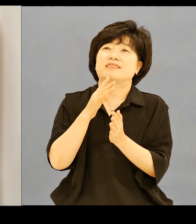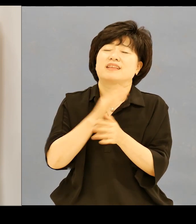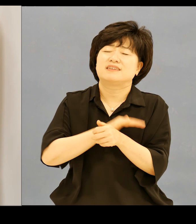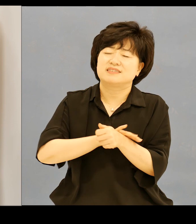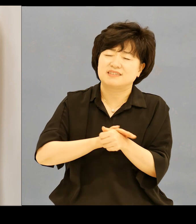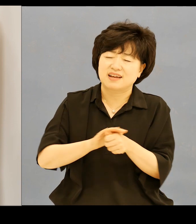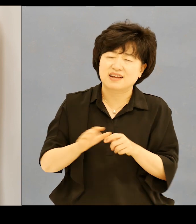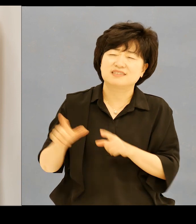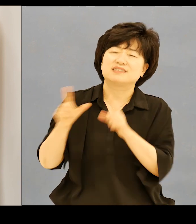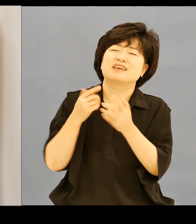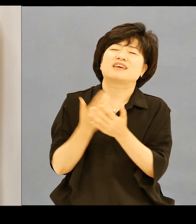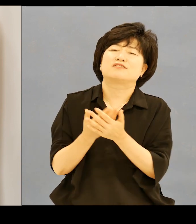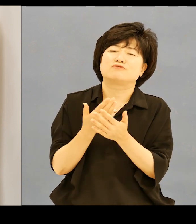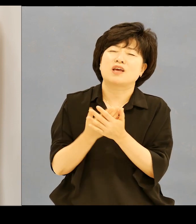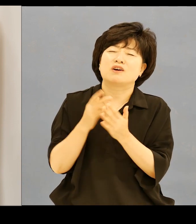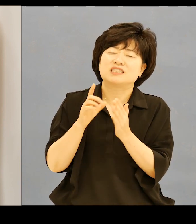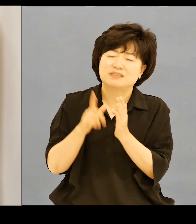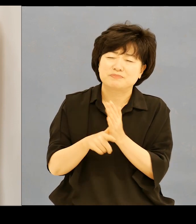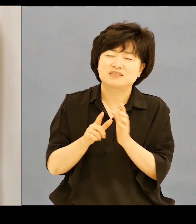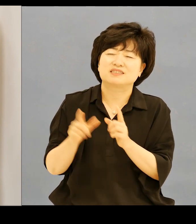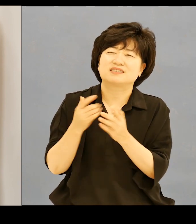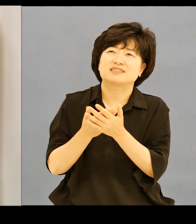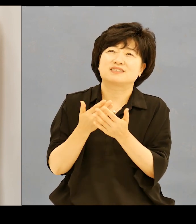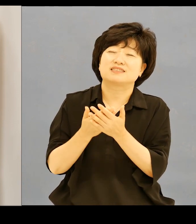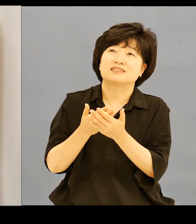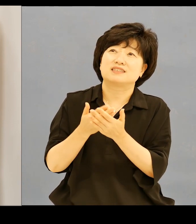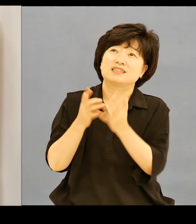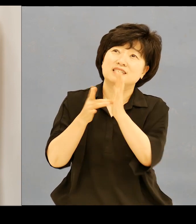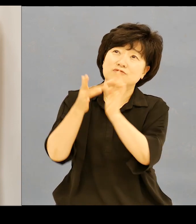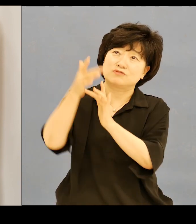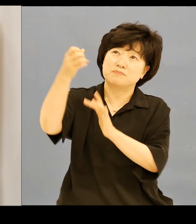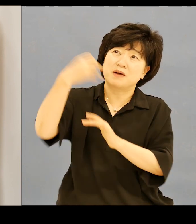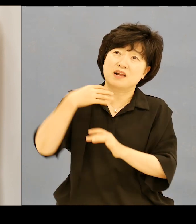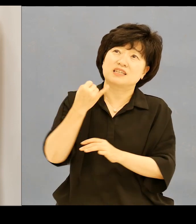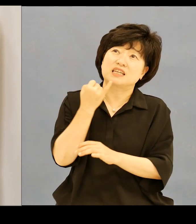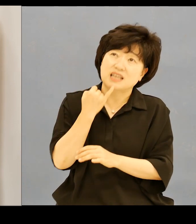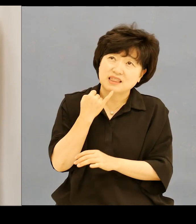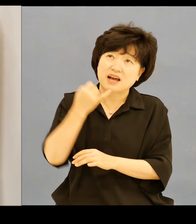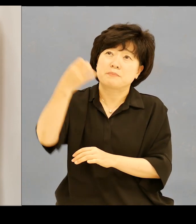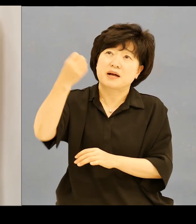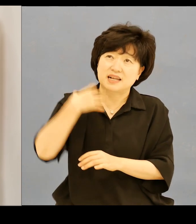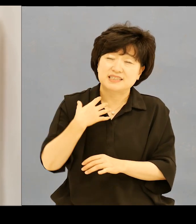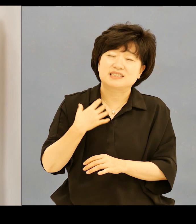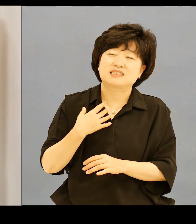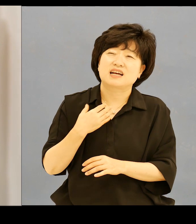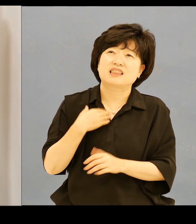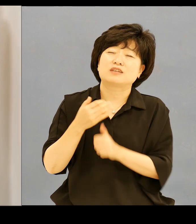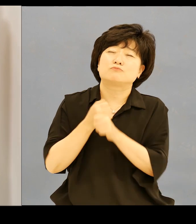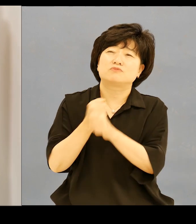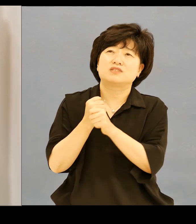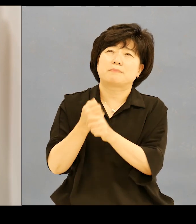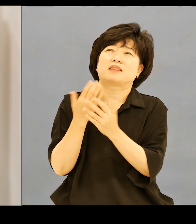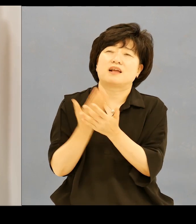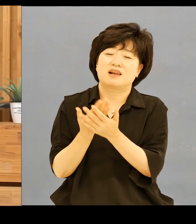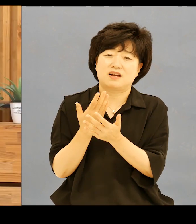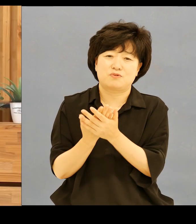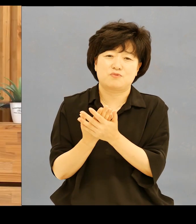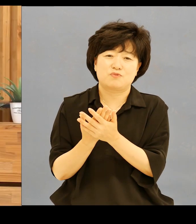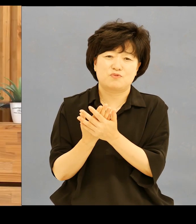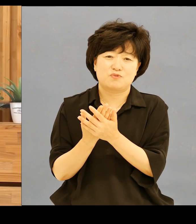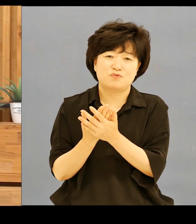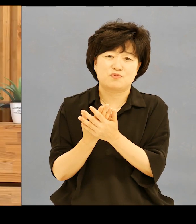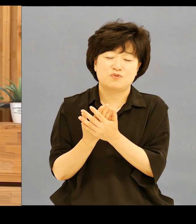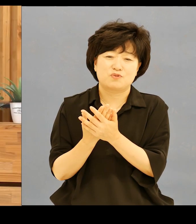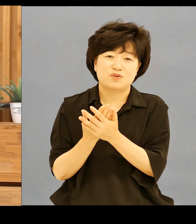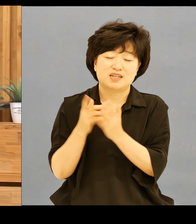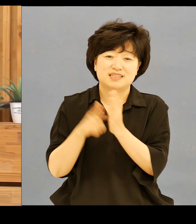이 시간만 제가 잘 지낼 수 있게 그럼 주님이 괜찮다고 하셨으니까 저를 그러면은 붙잡아 달라고.